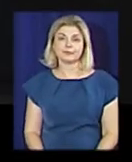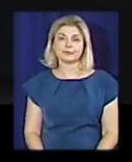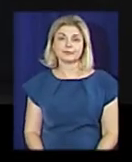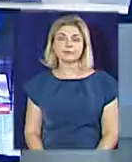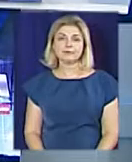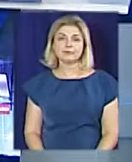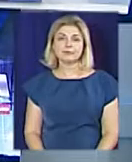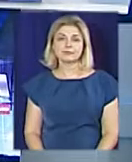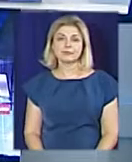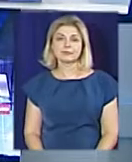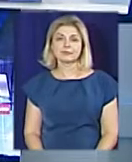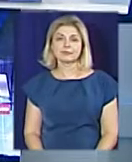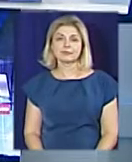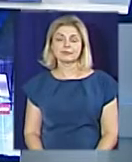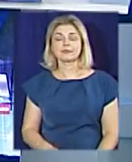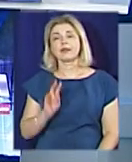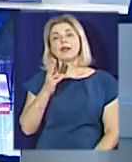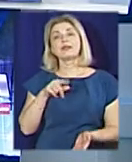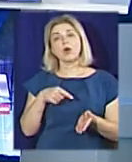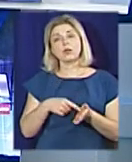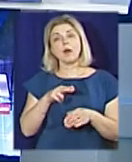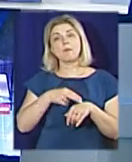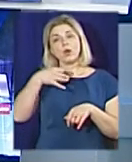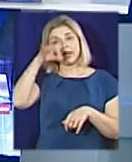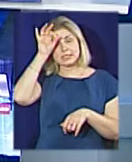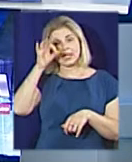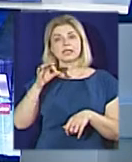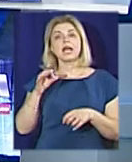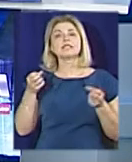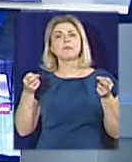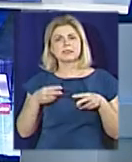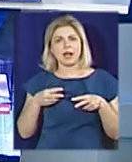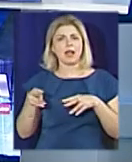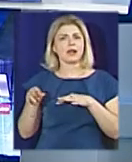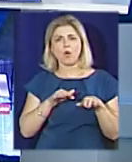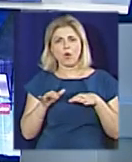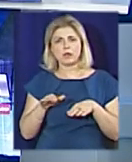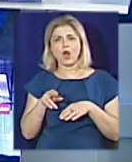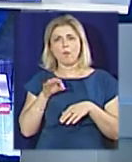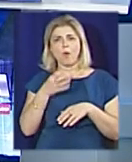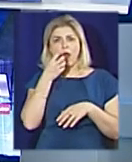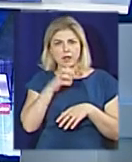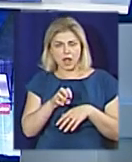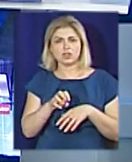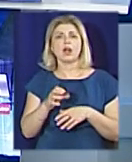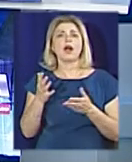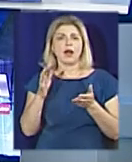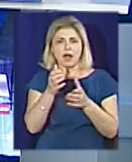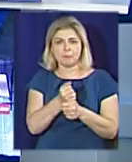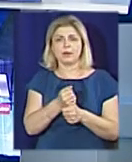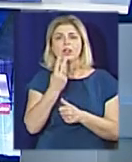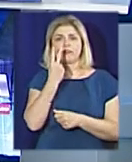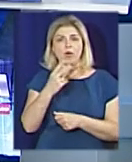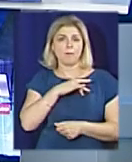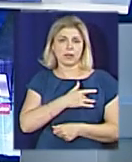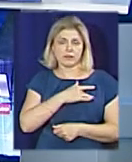Миколаївщини. У Миколаєві поліцейські тактико-оперативного реагування по гарячих слідах затримали двох підозрюваних у